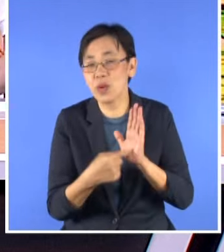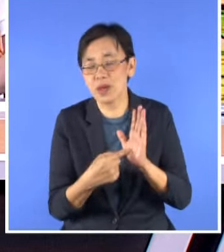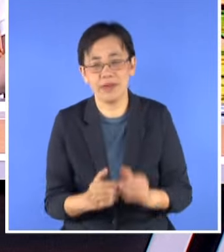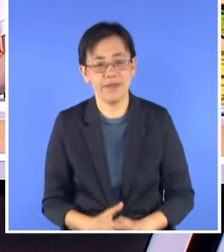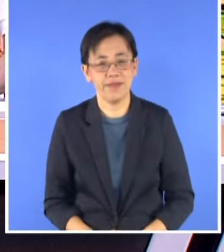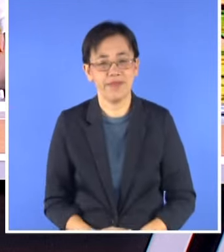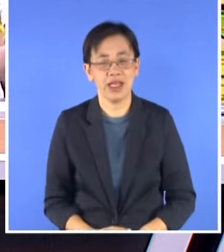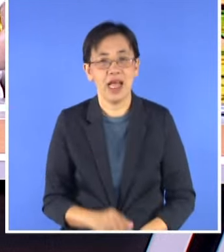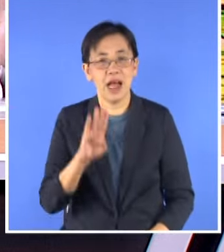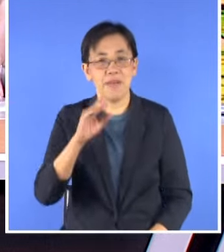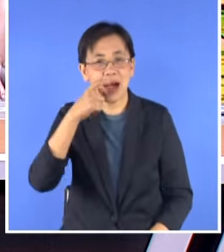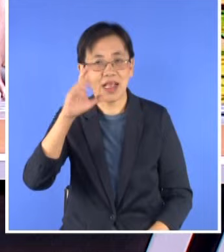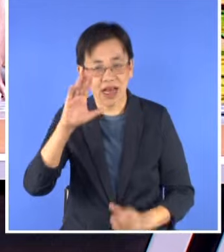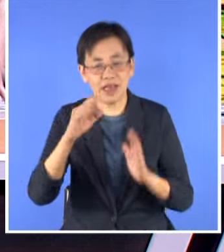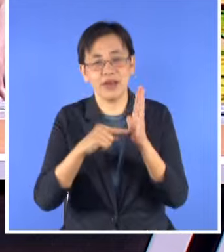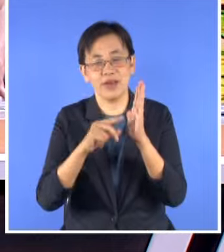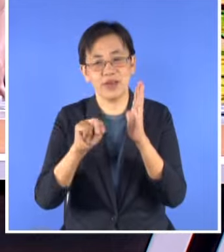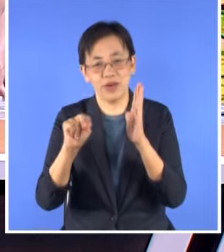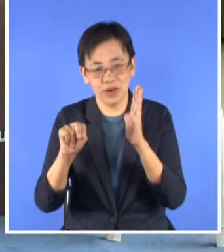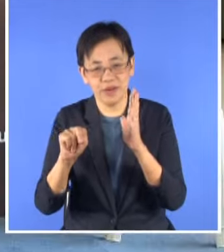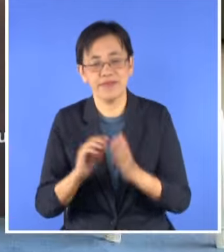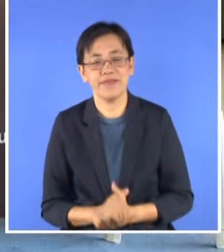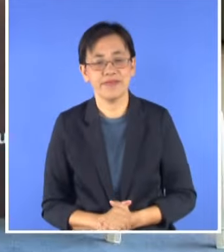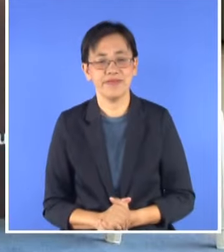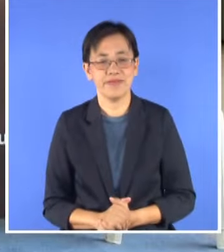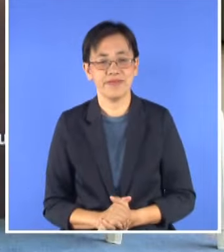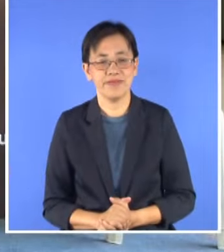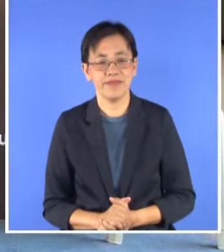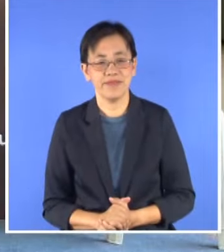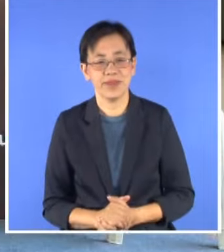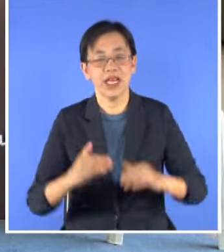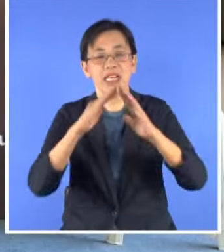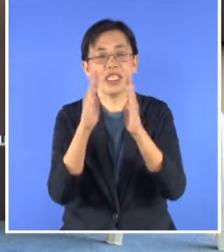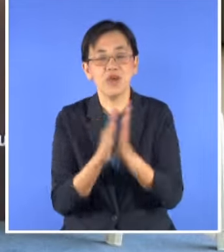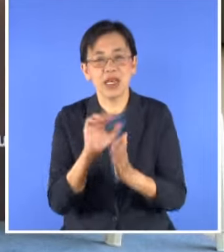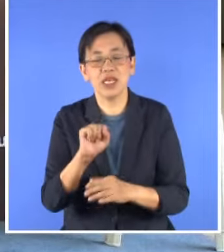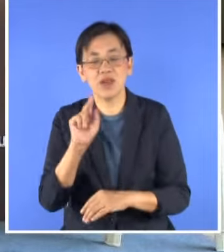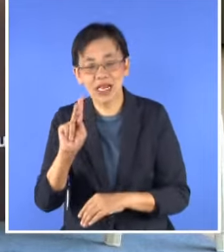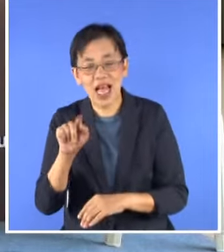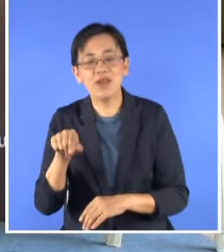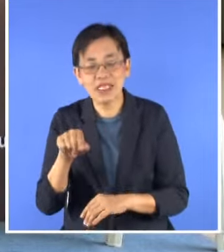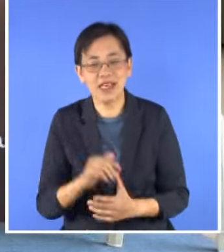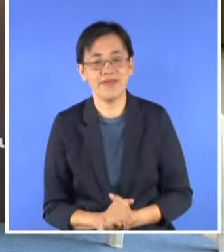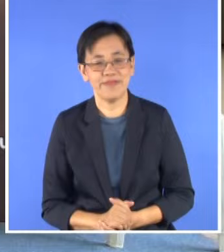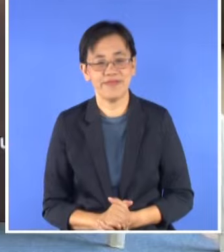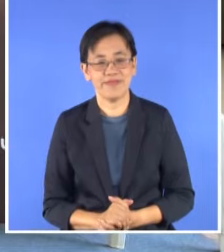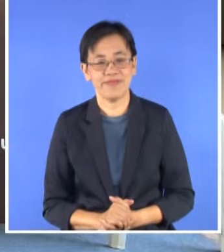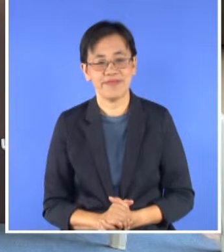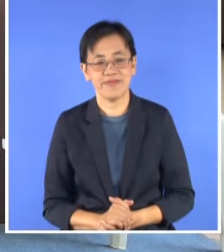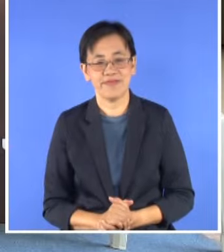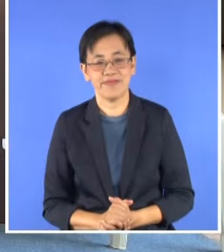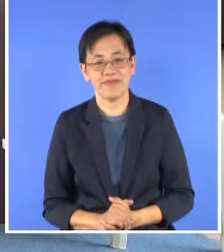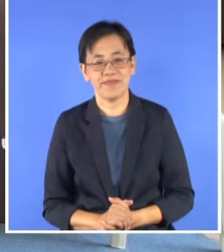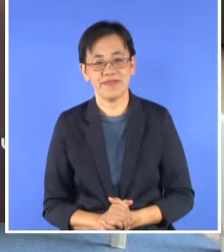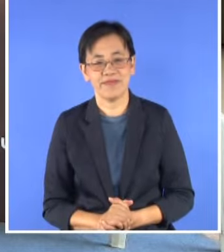ที่บางใหญ่นนทบุรีนะคะสำหรับงานสวนแก้วฟู้ดเฟสติวัดนะคะ ไม่ใช่มันจะเฟสติวัลเหรอ เฟสติวัดนะคะ เฟสติวัด